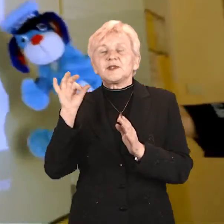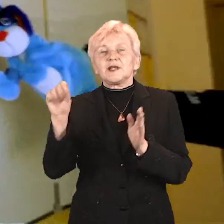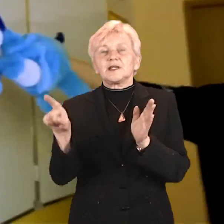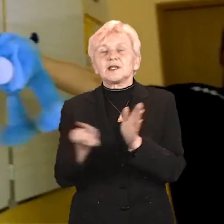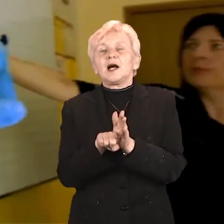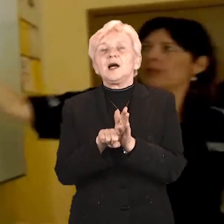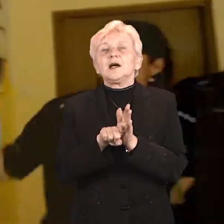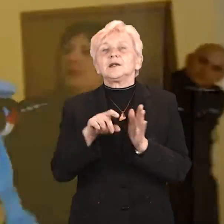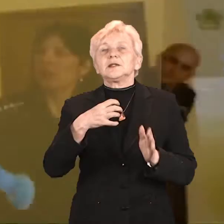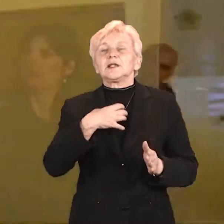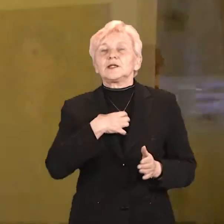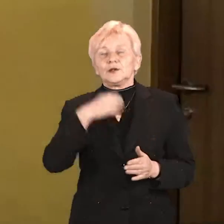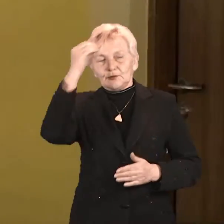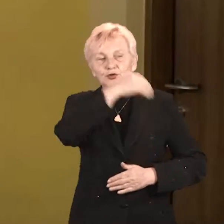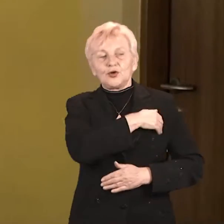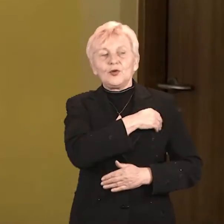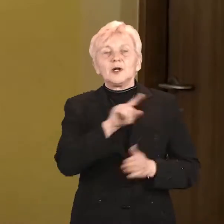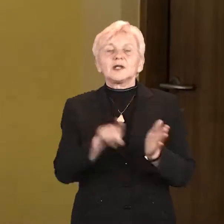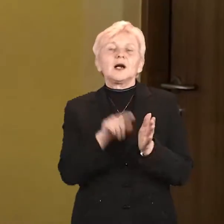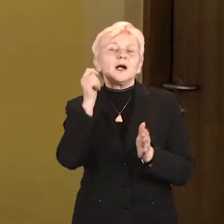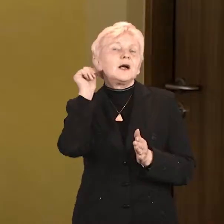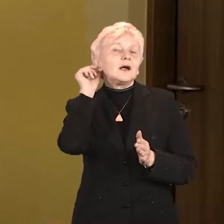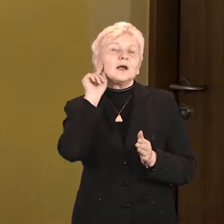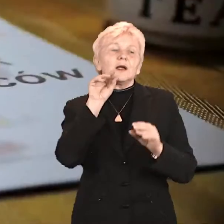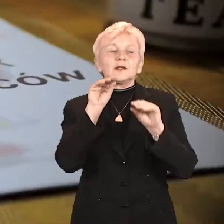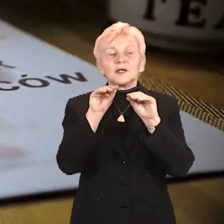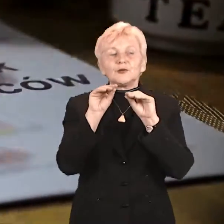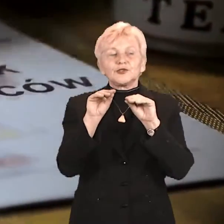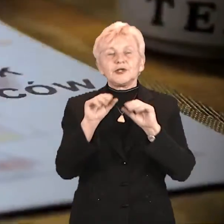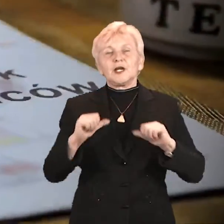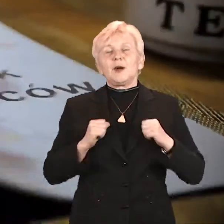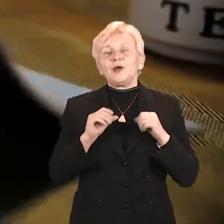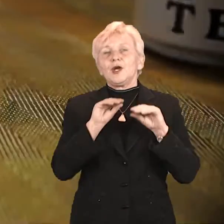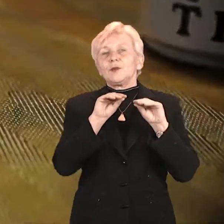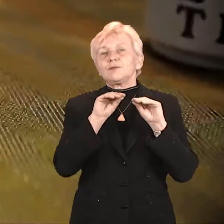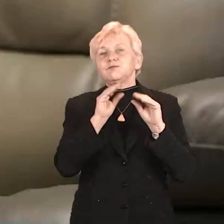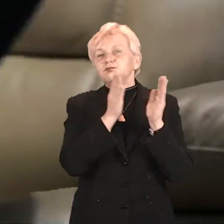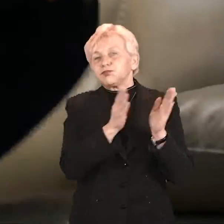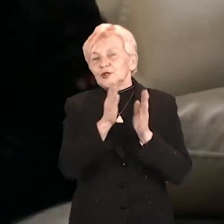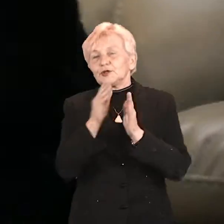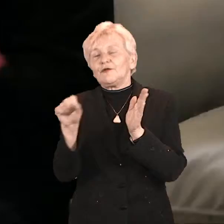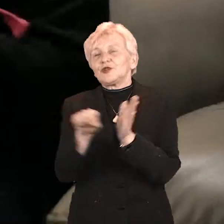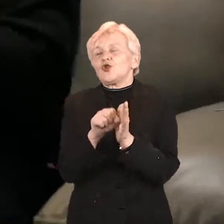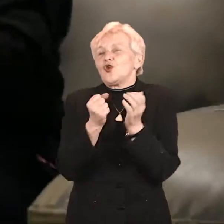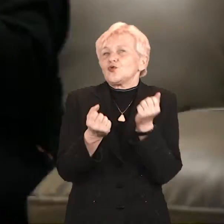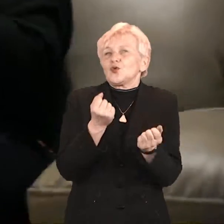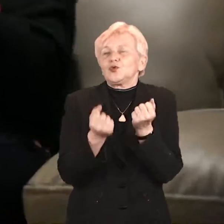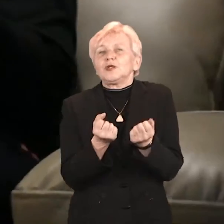szkół i placówek oświatowych oraz szkolenia dla nauczycieli. By przygotować pedagogów i opiekunów dzieci do trudnych